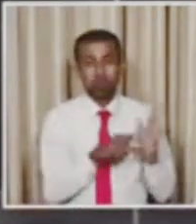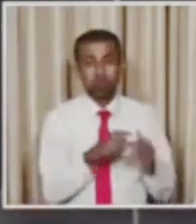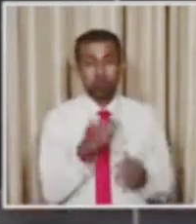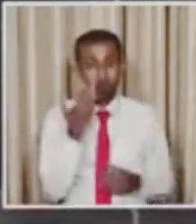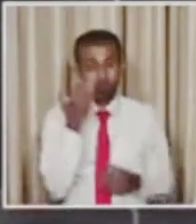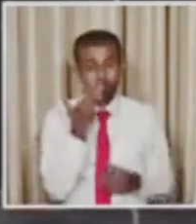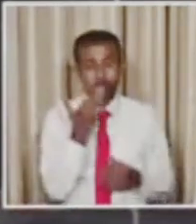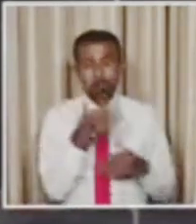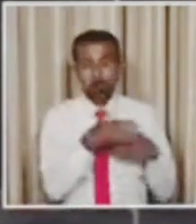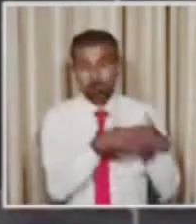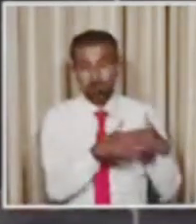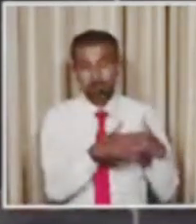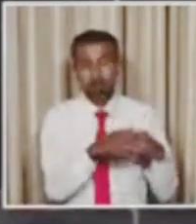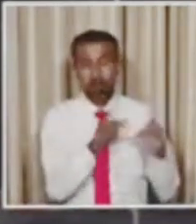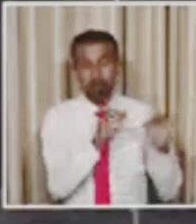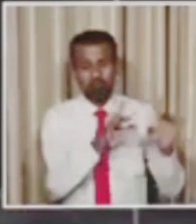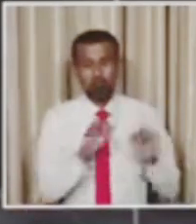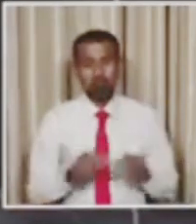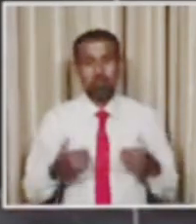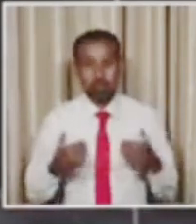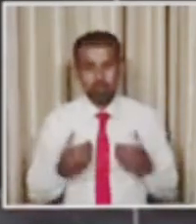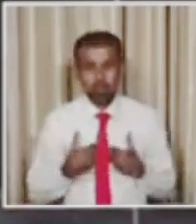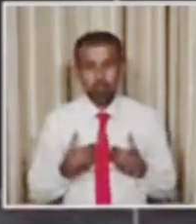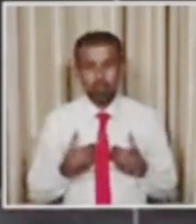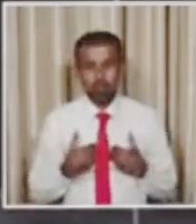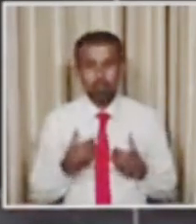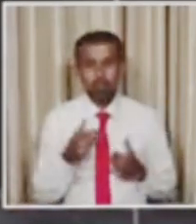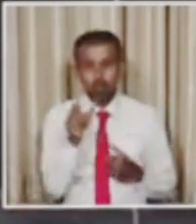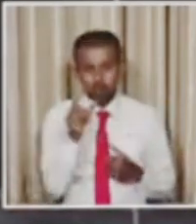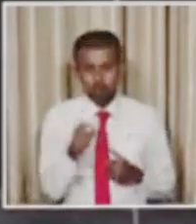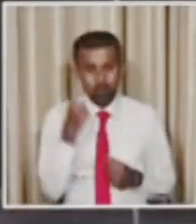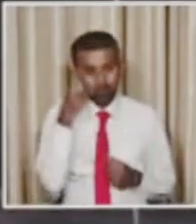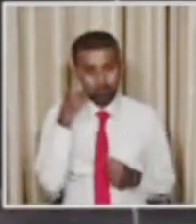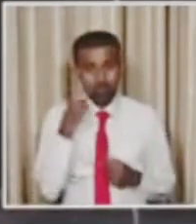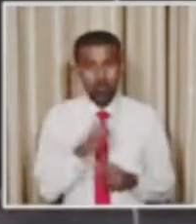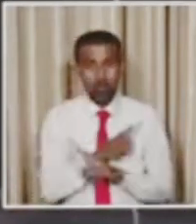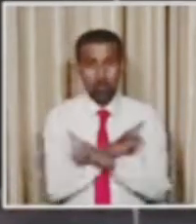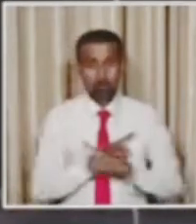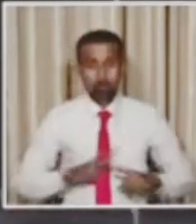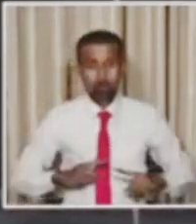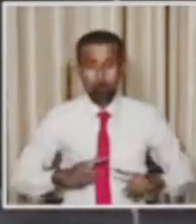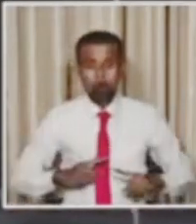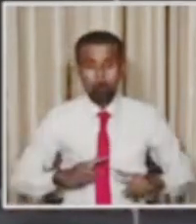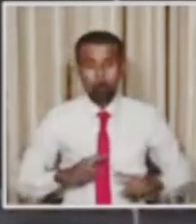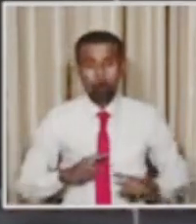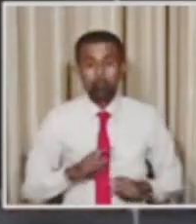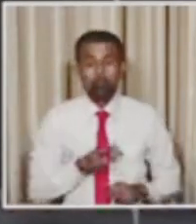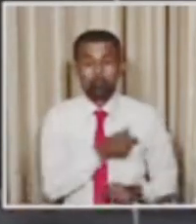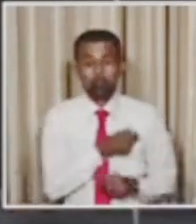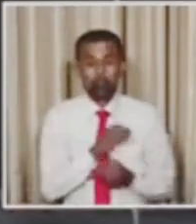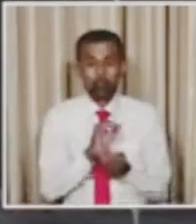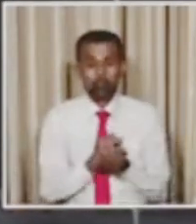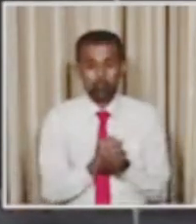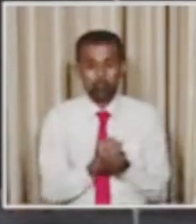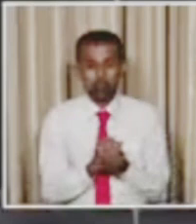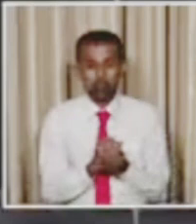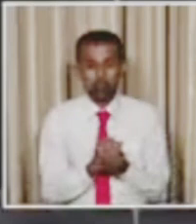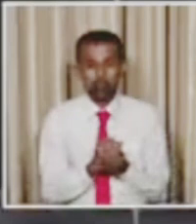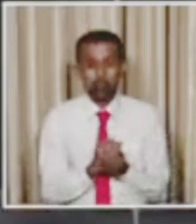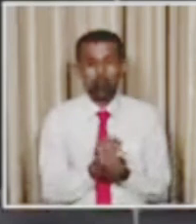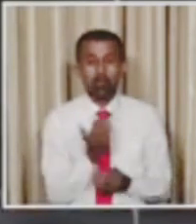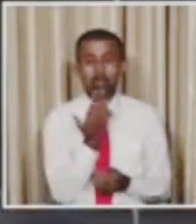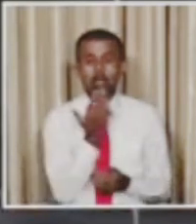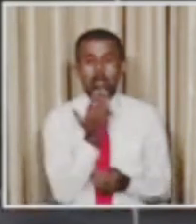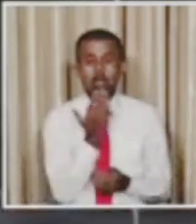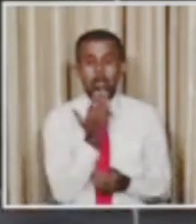තුච්ච ප්‍රහාරවලට මුහුණ දෙන්නේ අපි. ඔබ දන්නවා වේලු පිල්ලේ පිරපාහරන්ගේ ජීවිතය ආරක්ෂා කරගන්න බේරගන්න ඇමරිකා